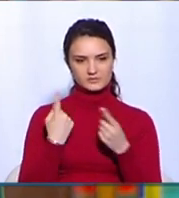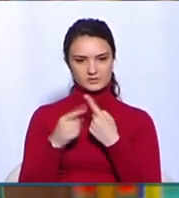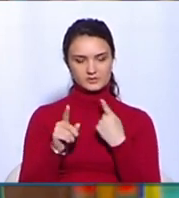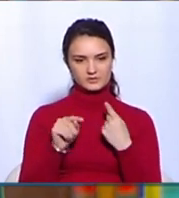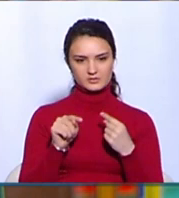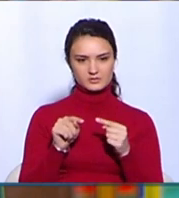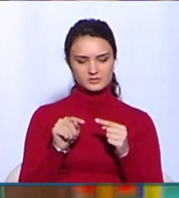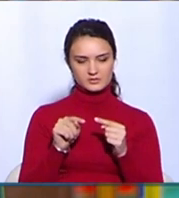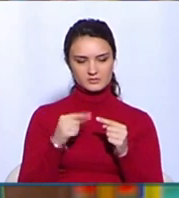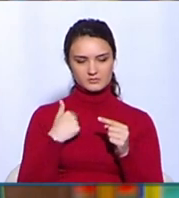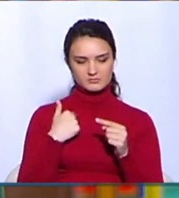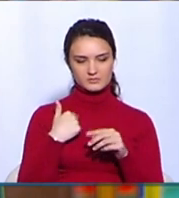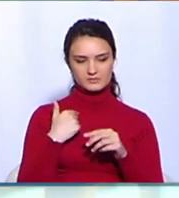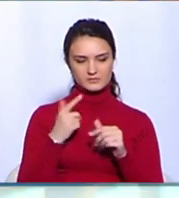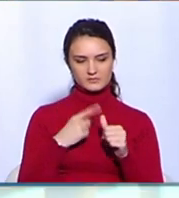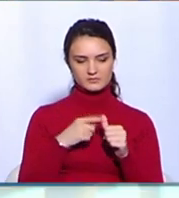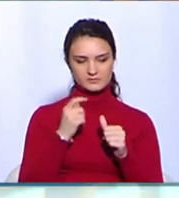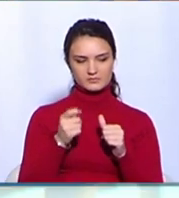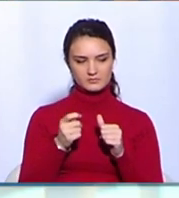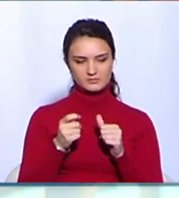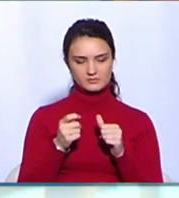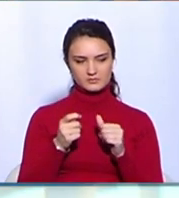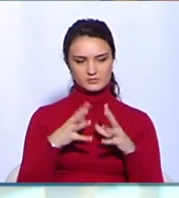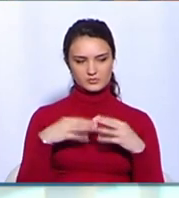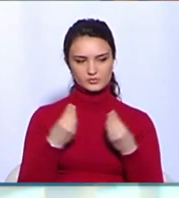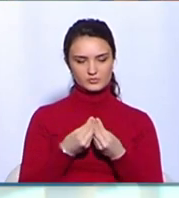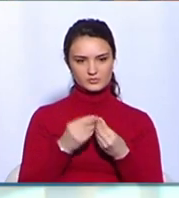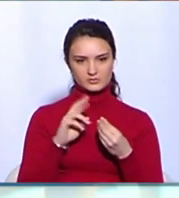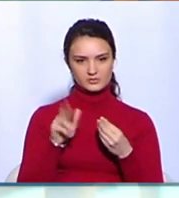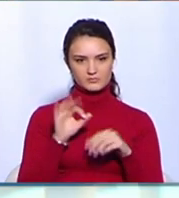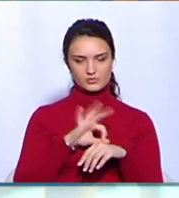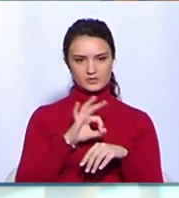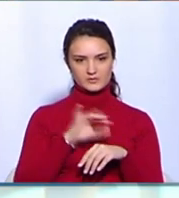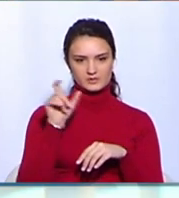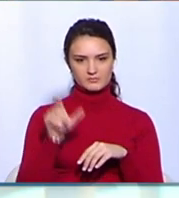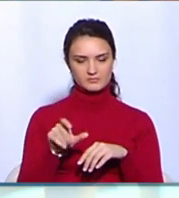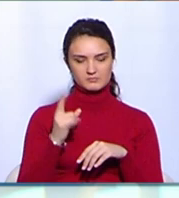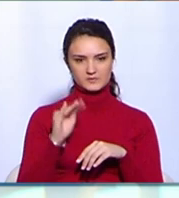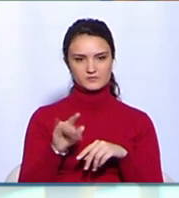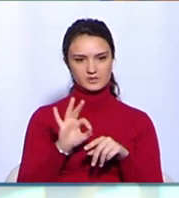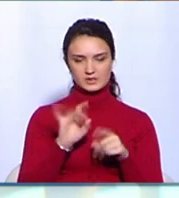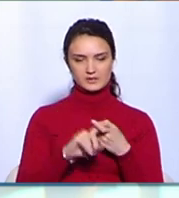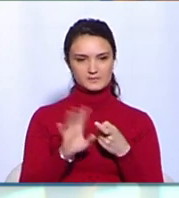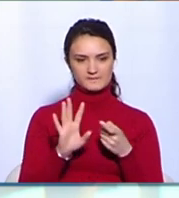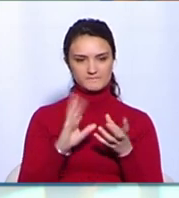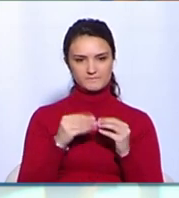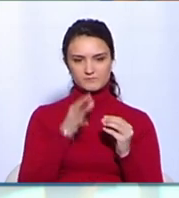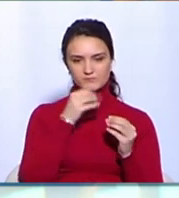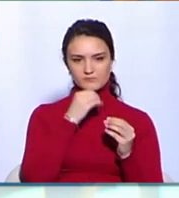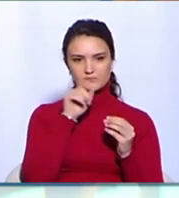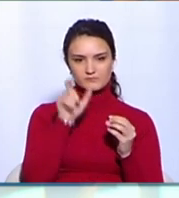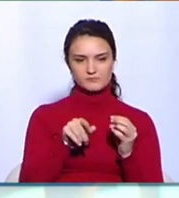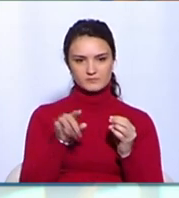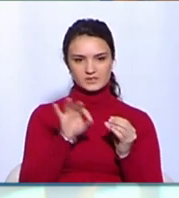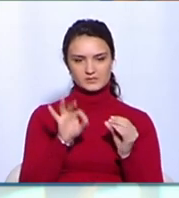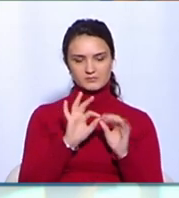და წარუდგეთ ამას. მე დავაქმევდი ამას ოჯახი და მოავადე ადამიანი, ეს ბავშვ არესება, მაგრამ ცოტა ზრდასრულ